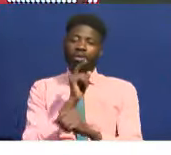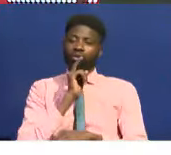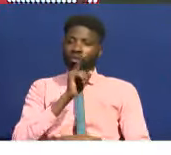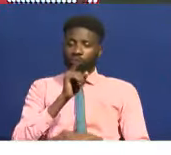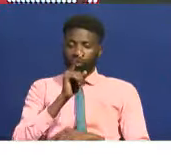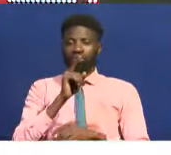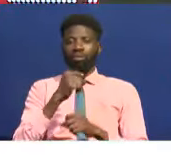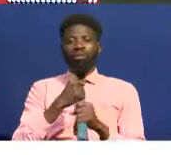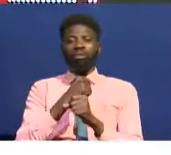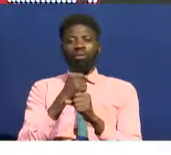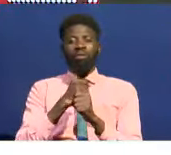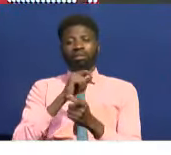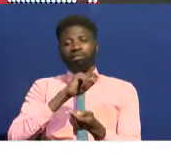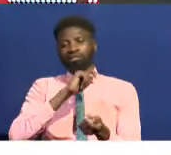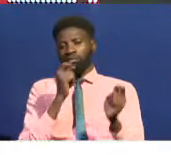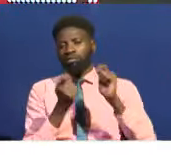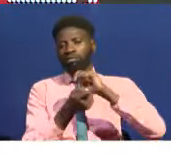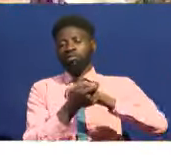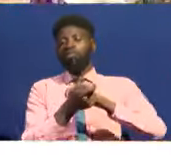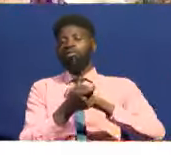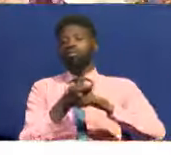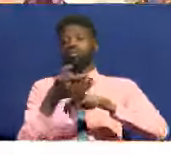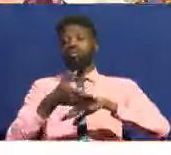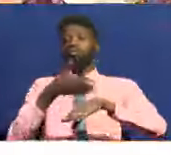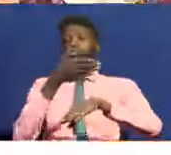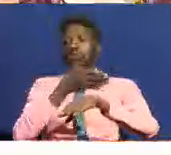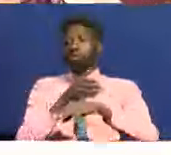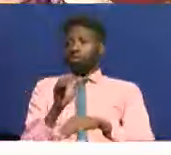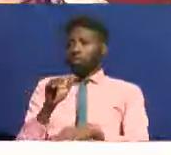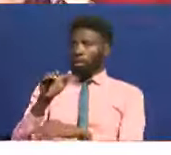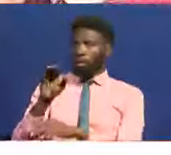fast-track debate on the coffee bill.